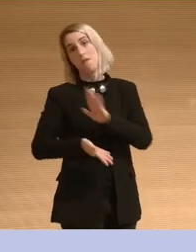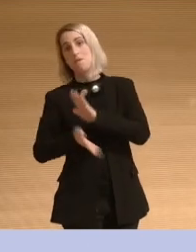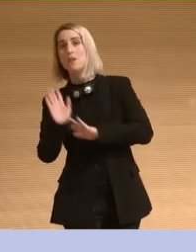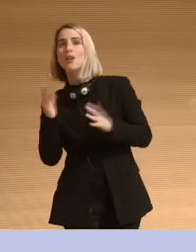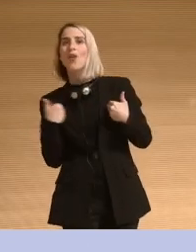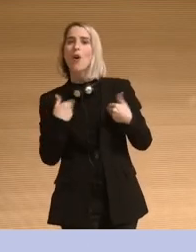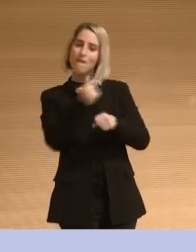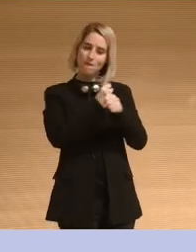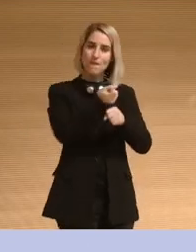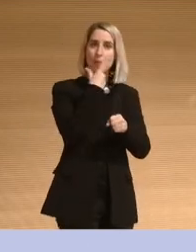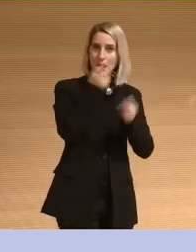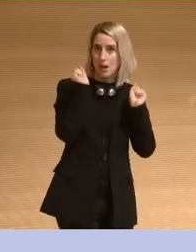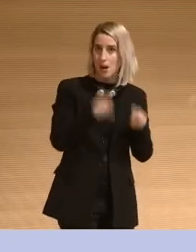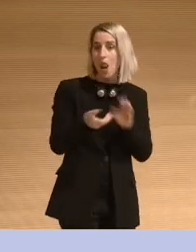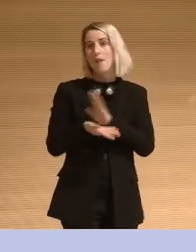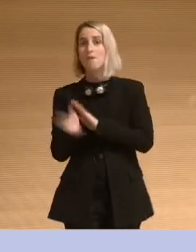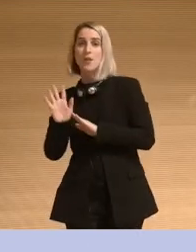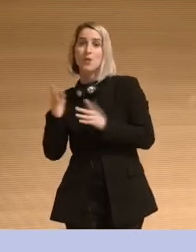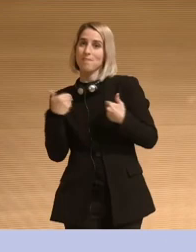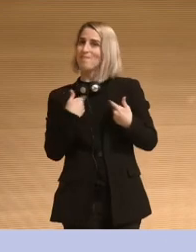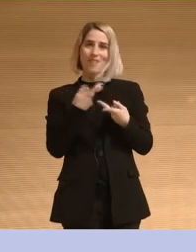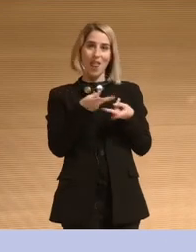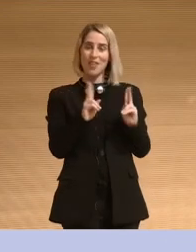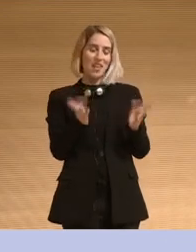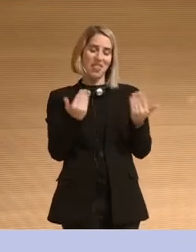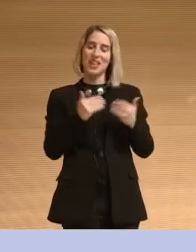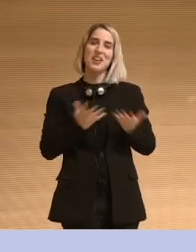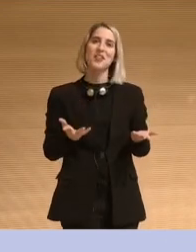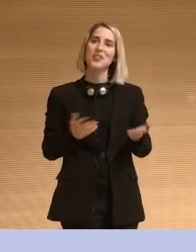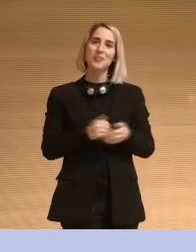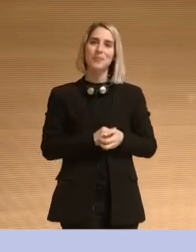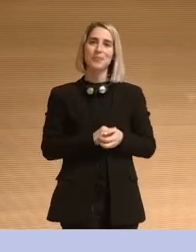τα φάρμακά μου και να φύγω. Αλλά δεν έχω αυτή τη δυνατότητα.